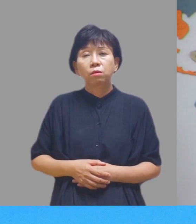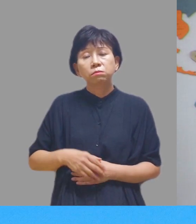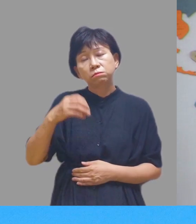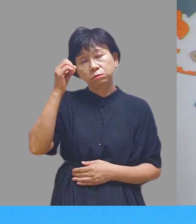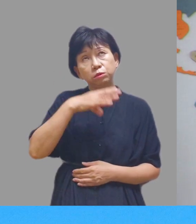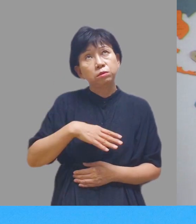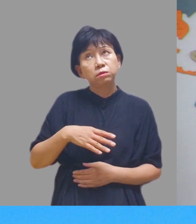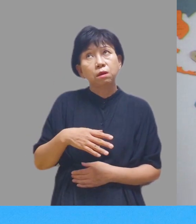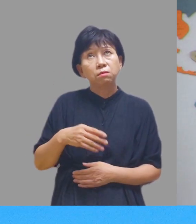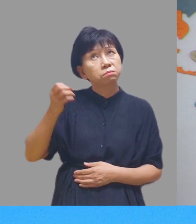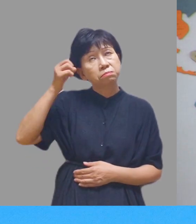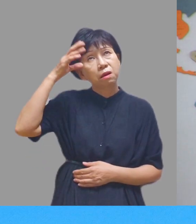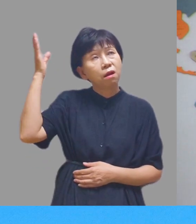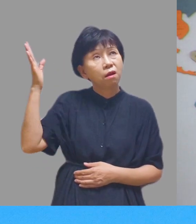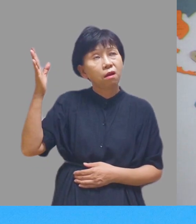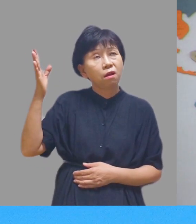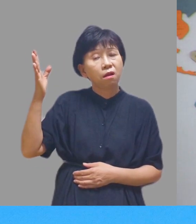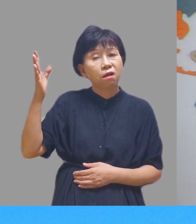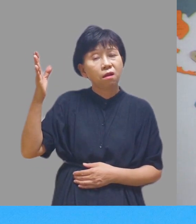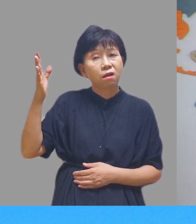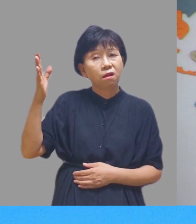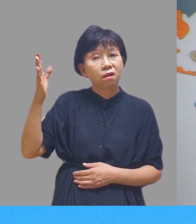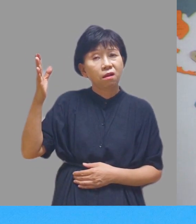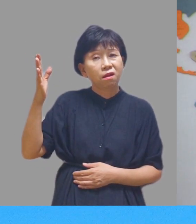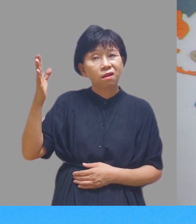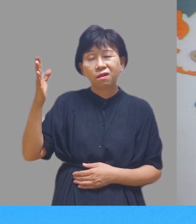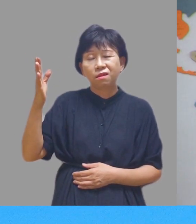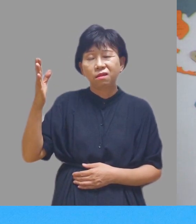잊어버리고 우리의 삶과 무관하게 살아간다면